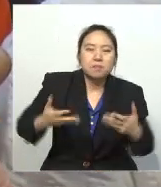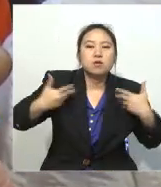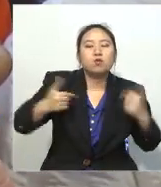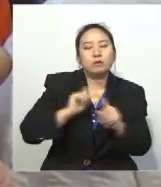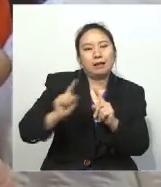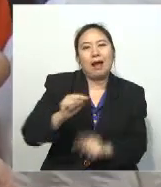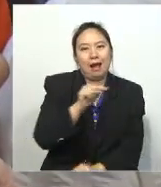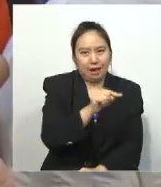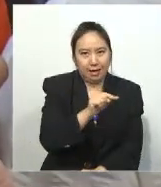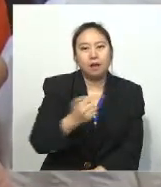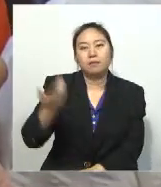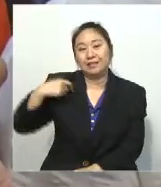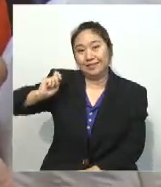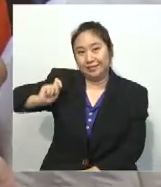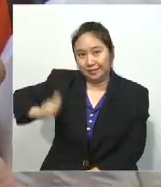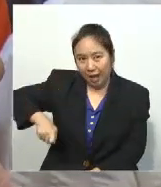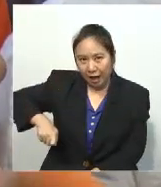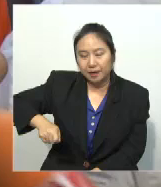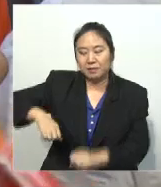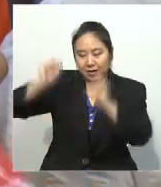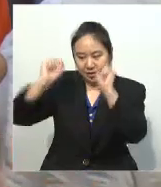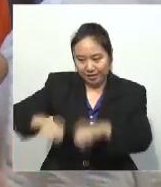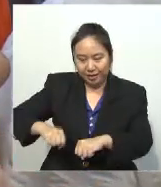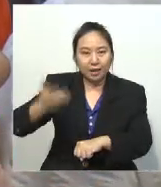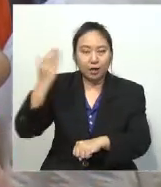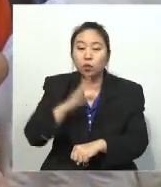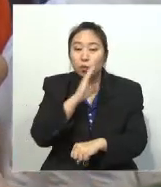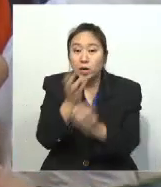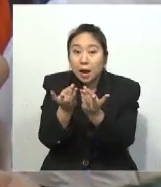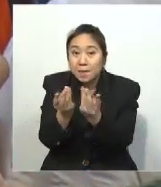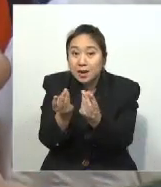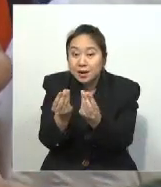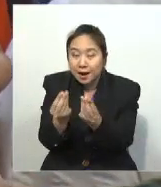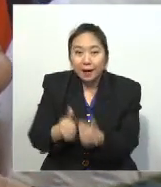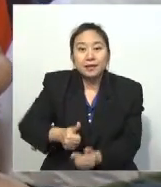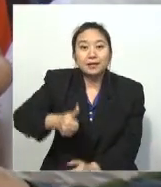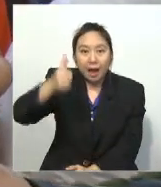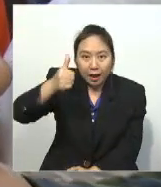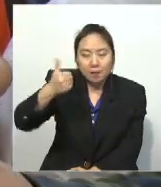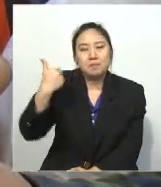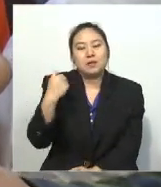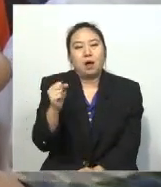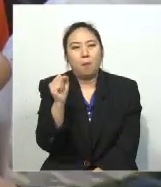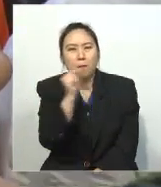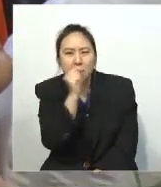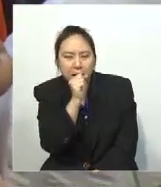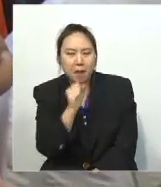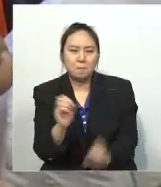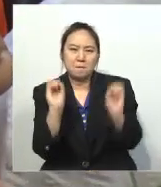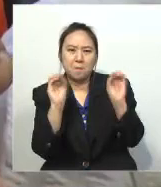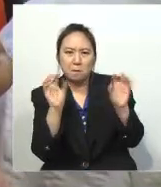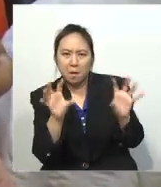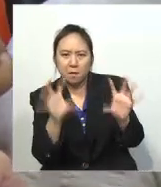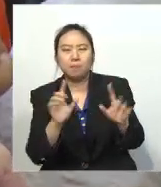มีคำวินิจฉัยแล้วนะครับว่าตอนเมื่อได้เบอร์แล้วเนี่ยมีการใช้อุปกรณ์เครื่องดนตรีแห่อะไรไปต่